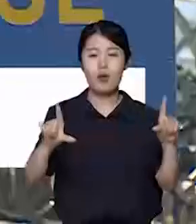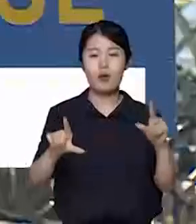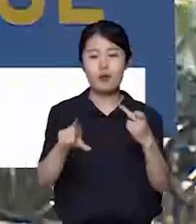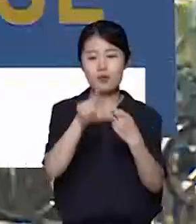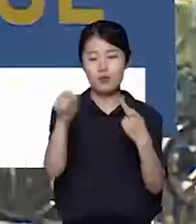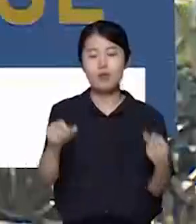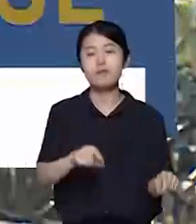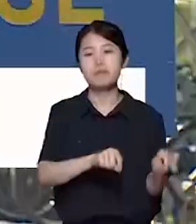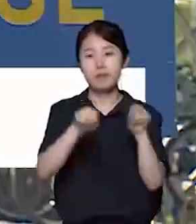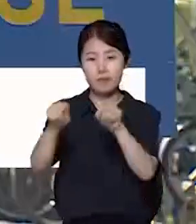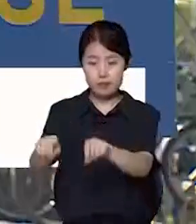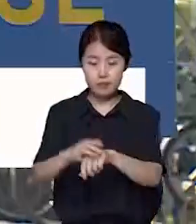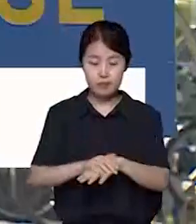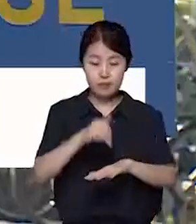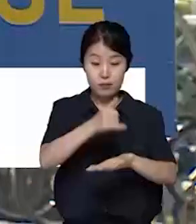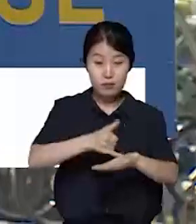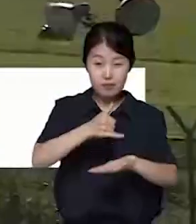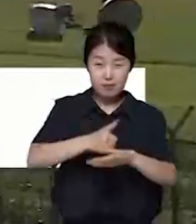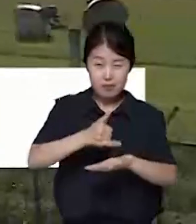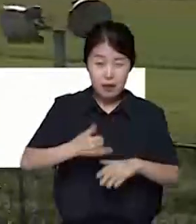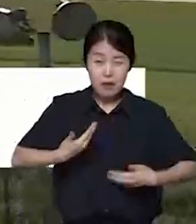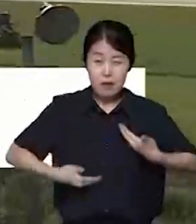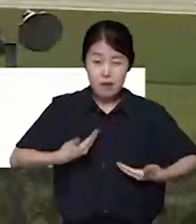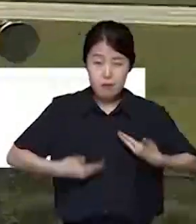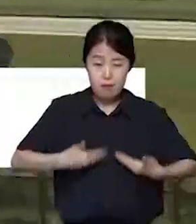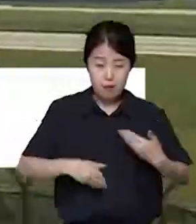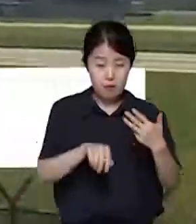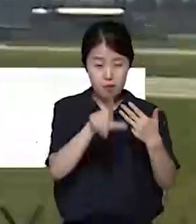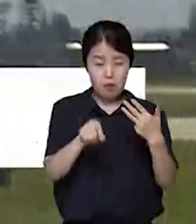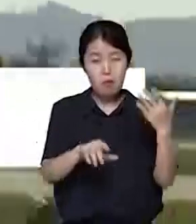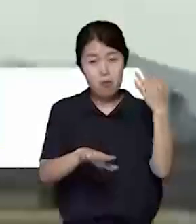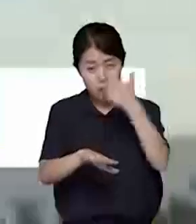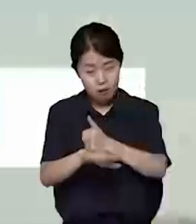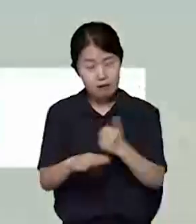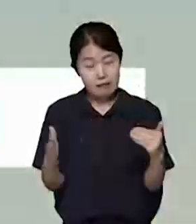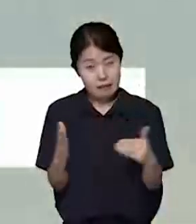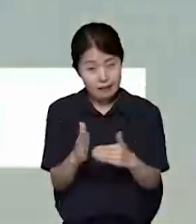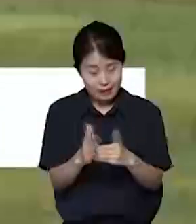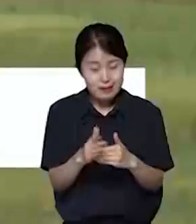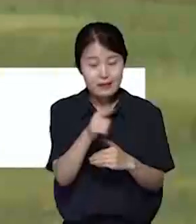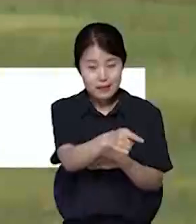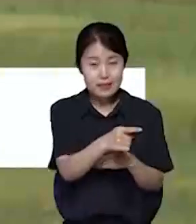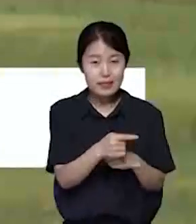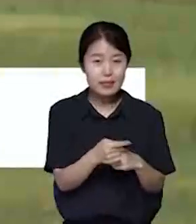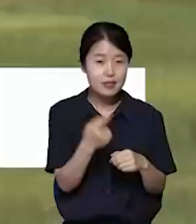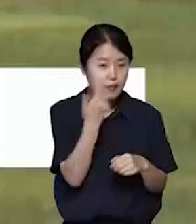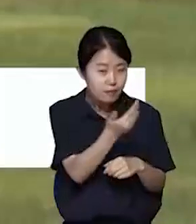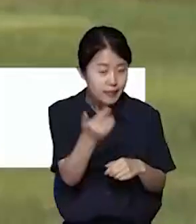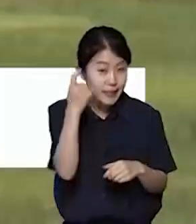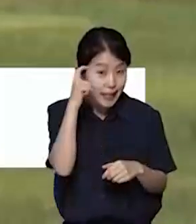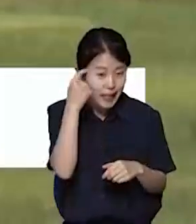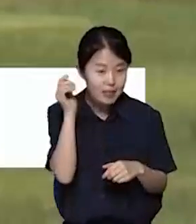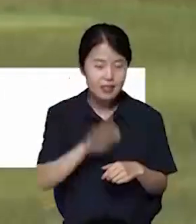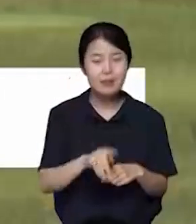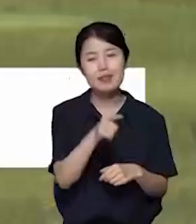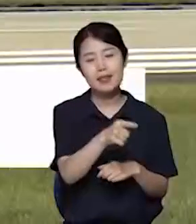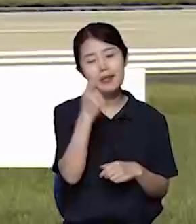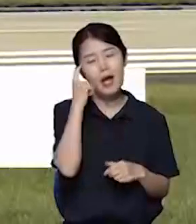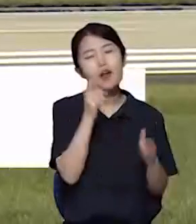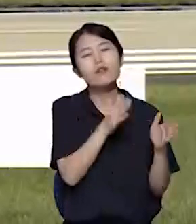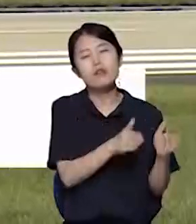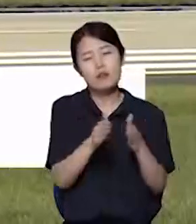한평군은 당초 농번기가 끝나는 8월 말에 여론조사를 실시할 계획이었지만 군민들의 의견이 정리되는 시간이 필요한 점을